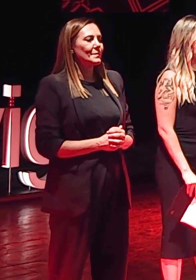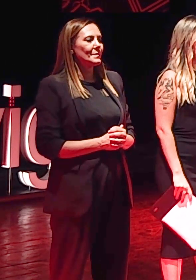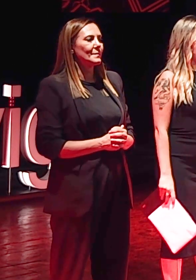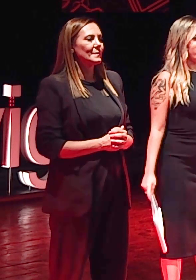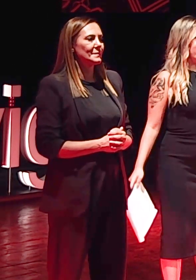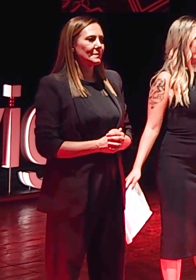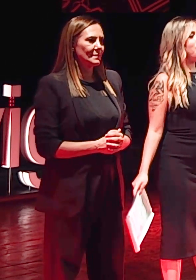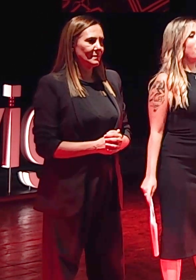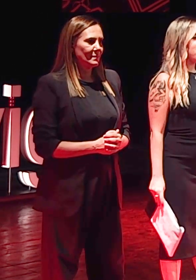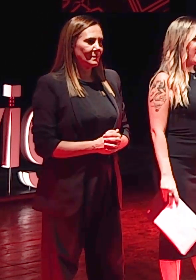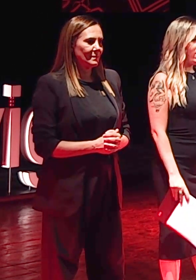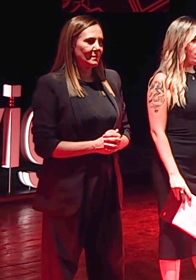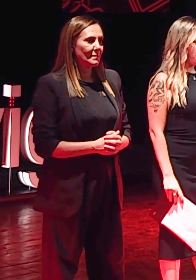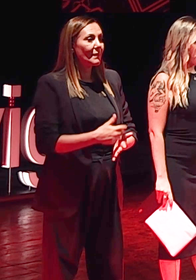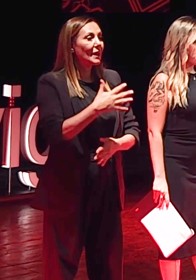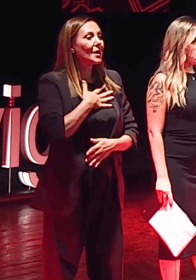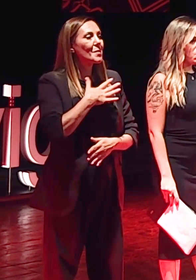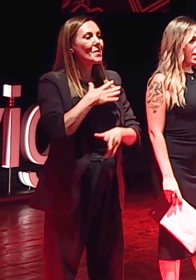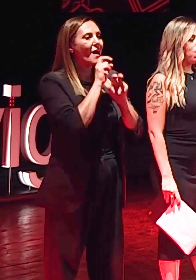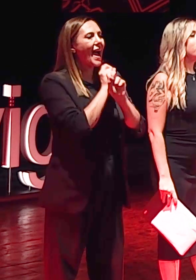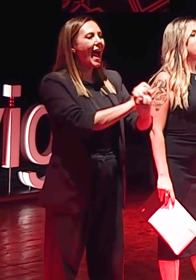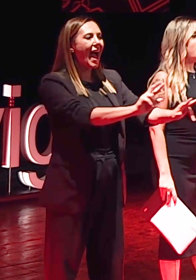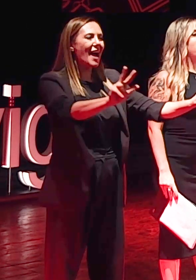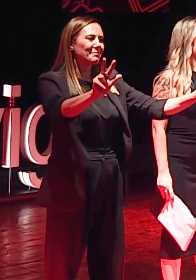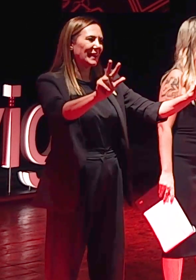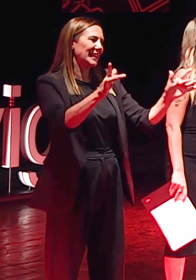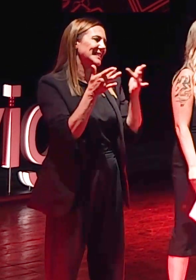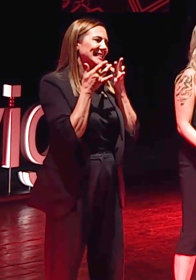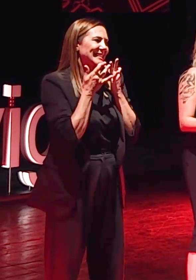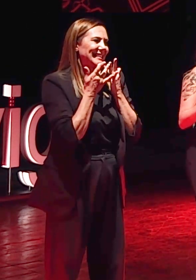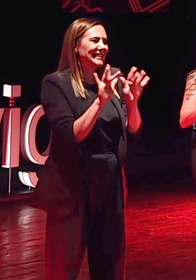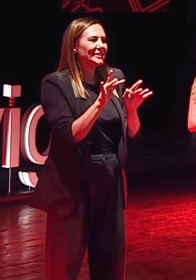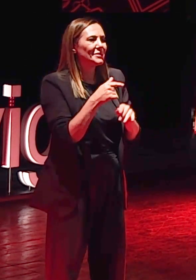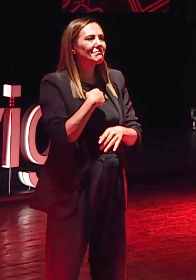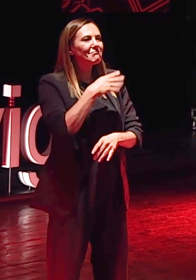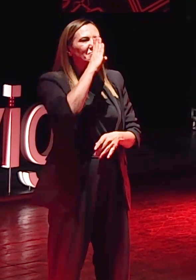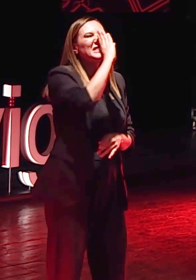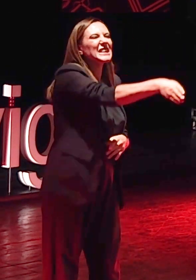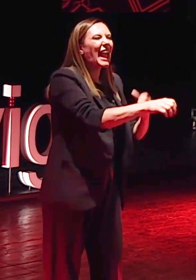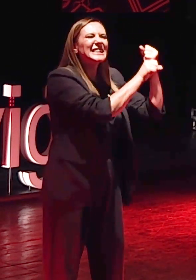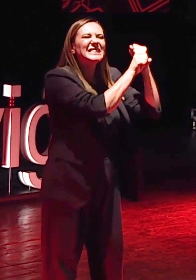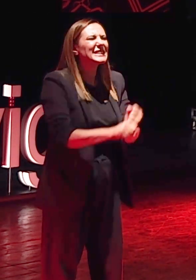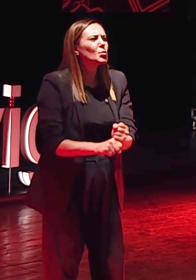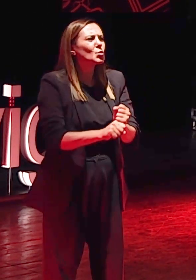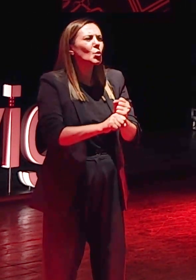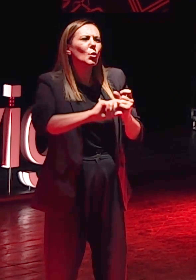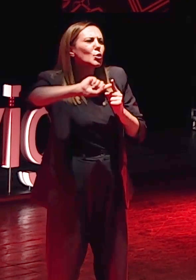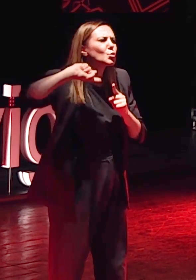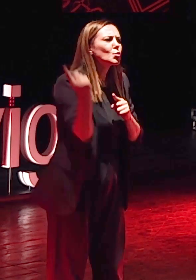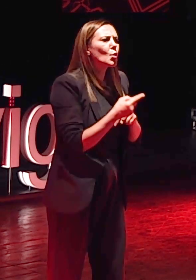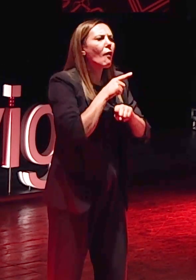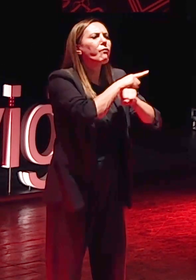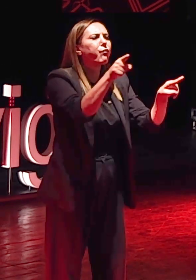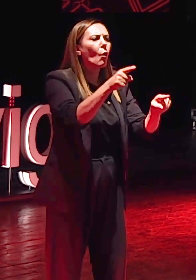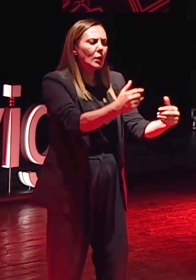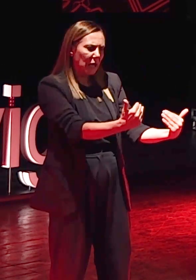disegni il mio appello è molto semplice Mi rivolgo alle istituzioni tutte voi avete il